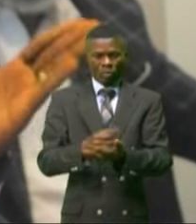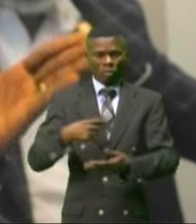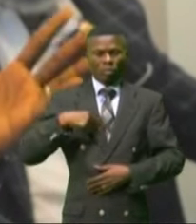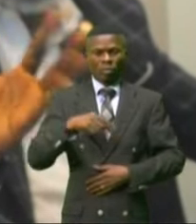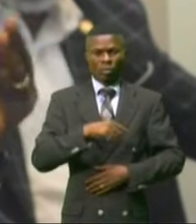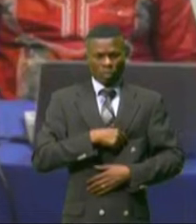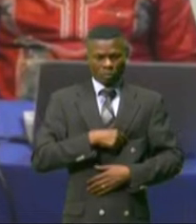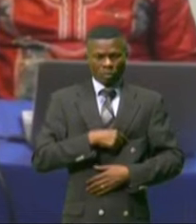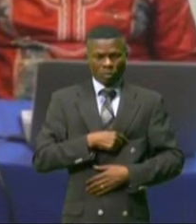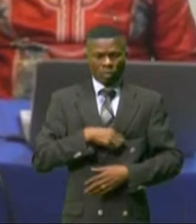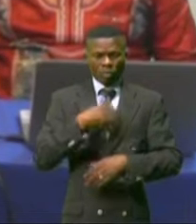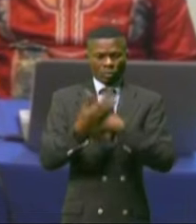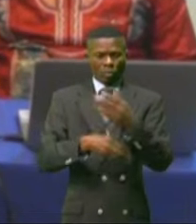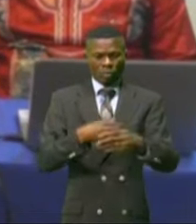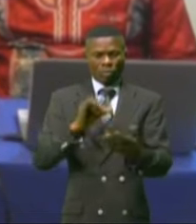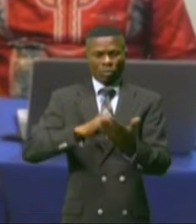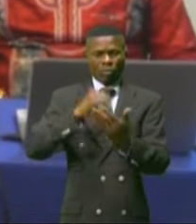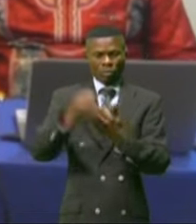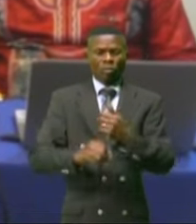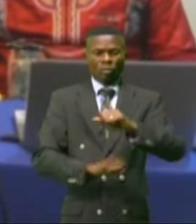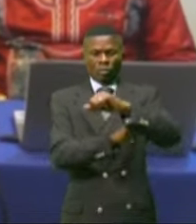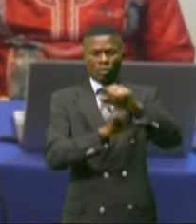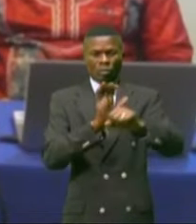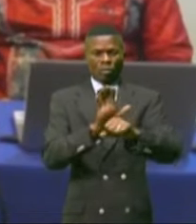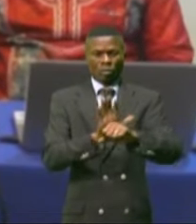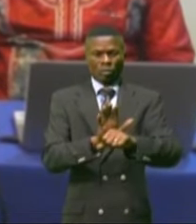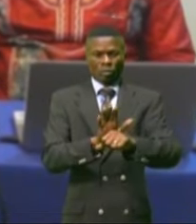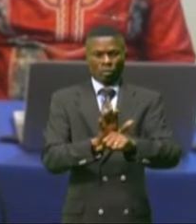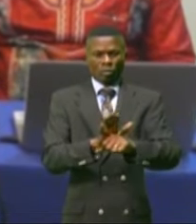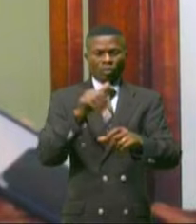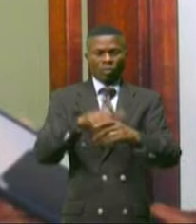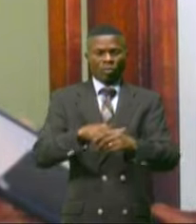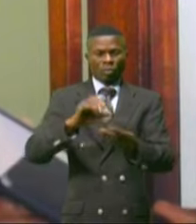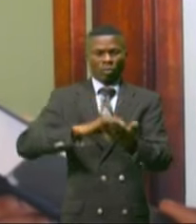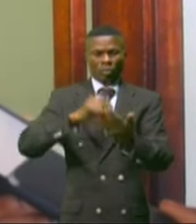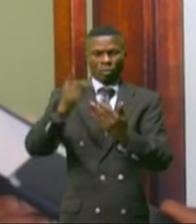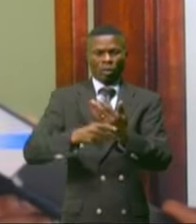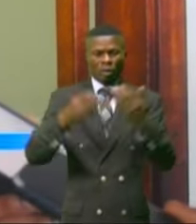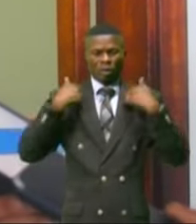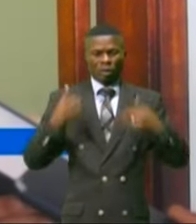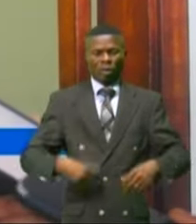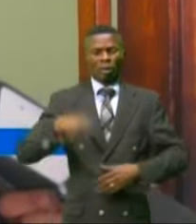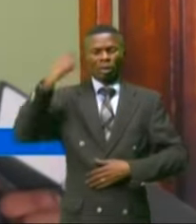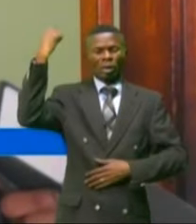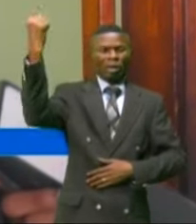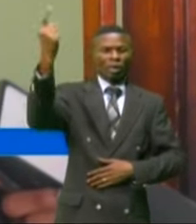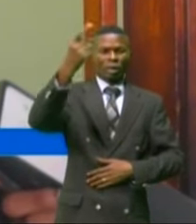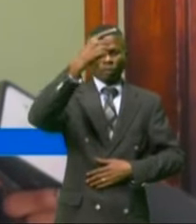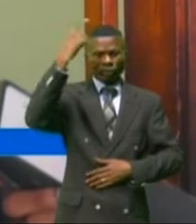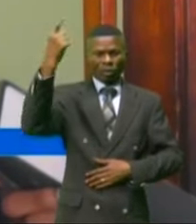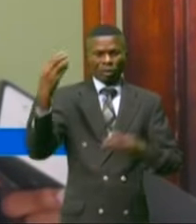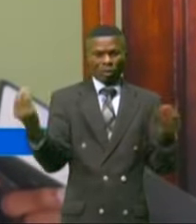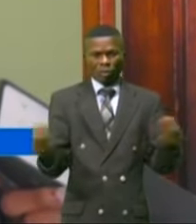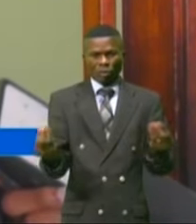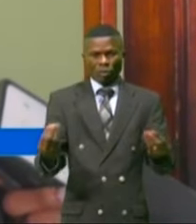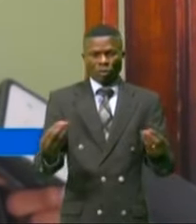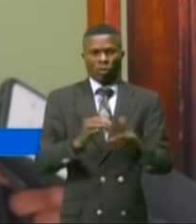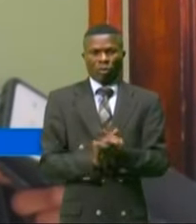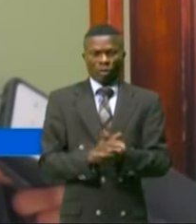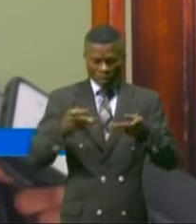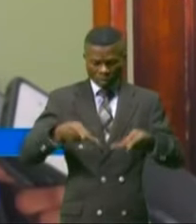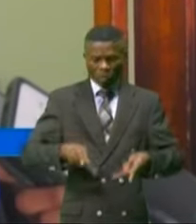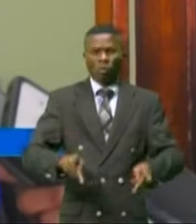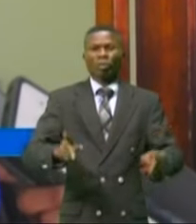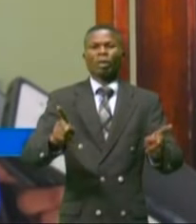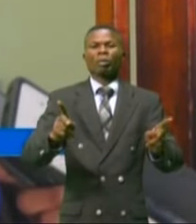comptons capitaliser ces projets d'appui dans le cadre de la couverture santé universelle afin de